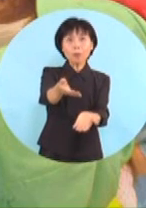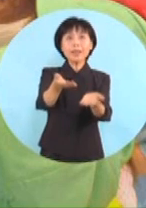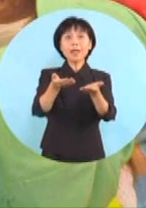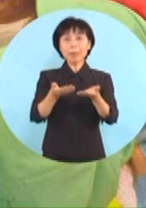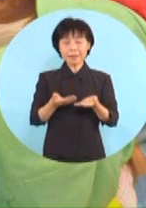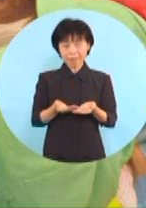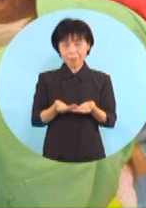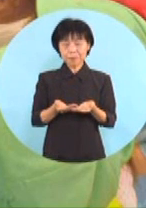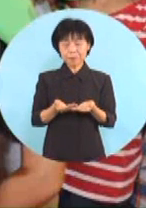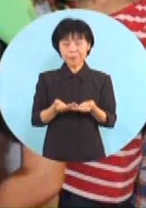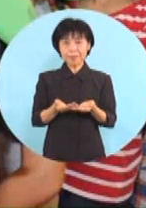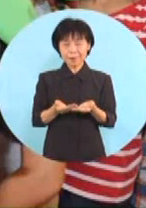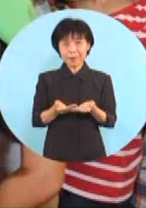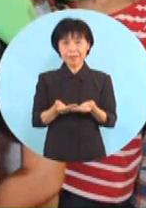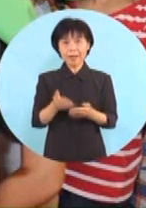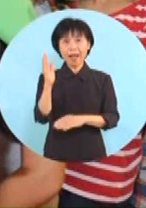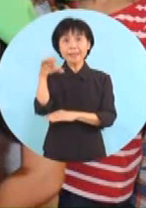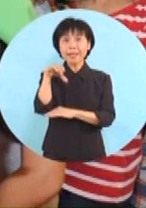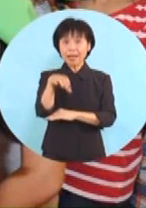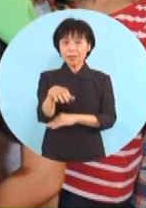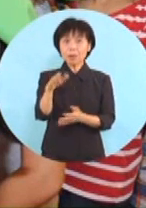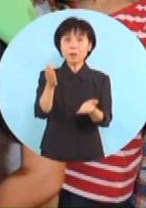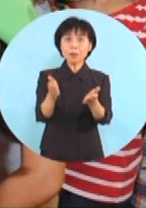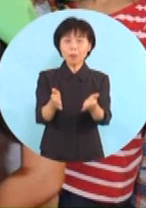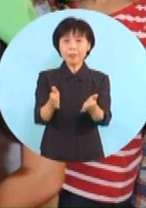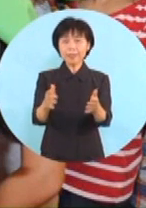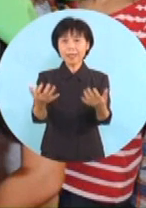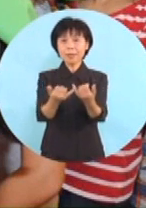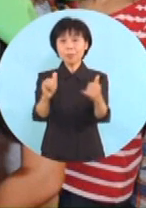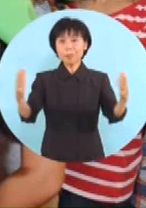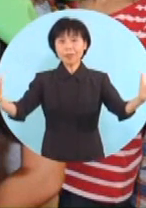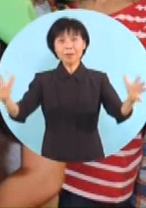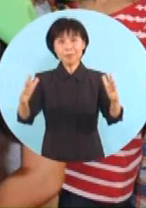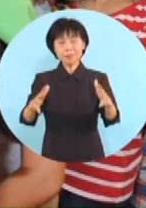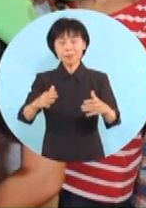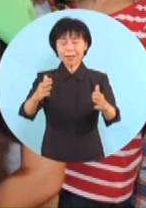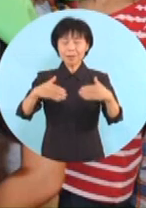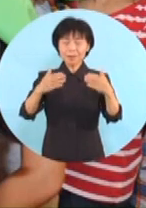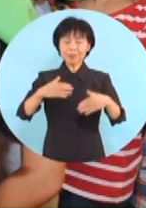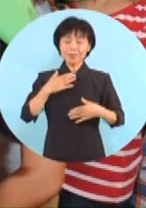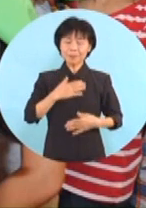を訪れた人や保育園児が束の間の涼を楽しみました。